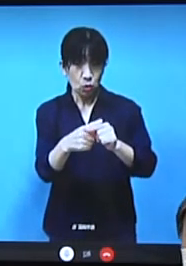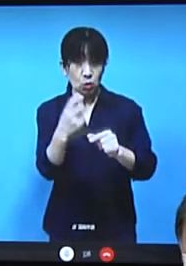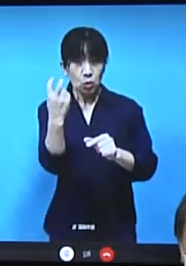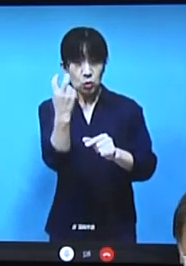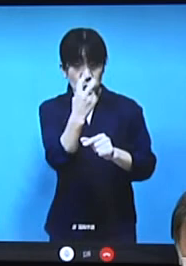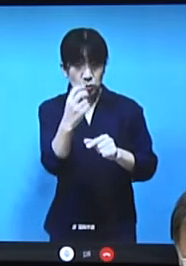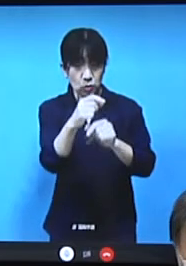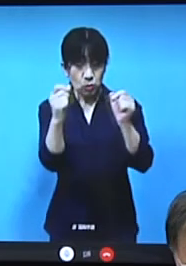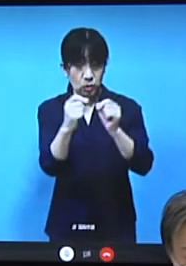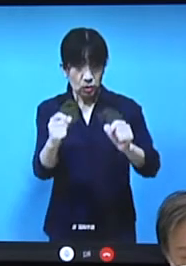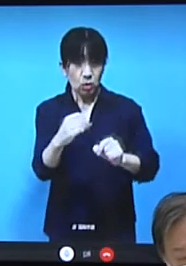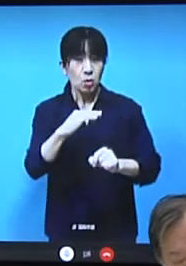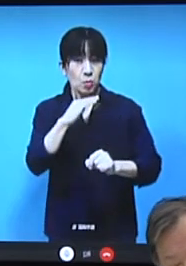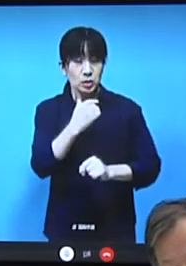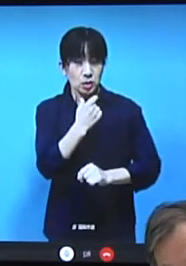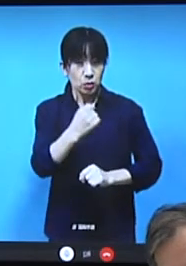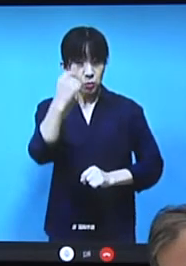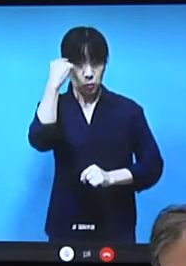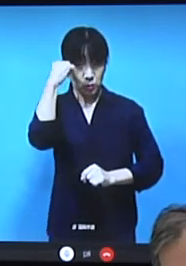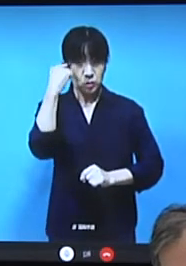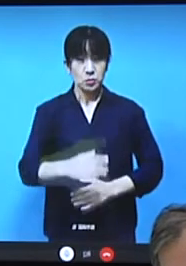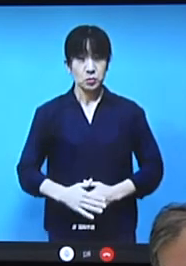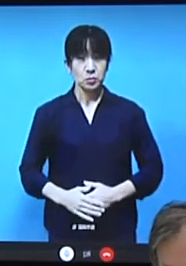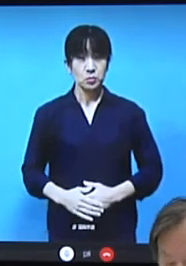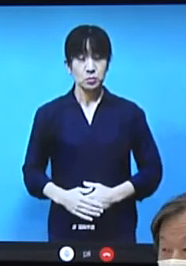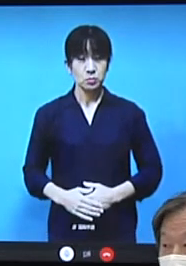と思っています。